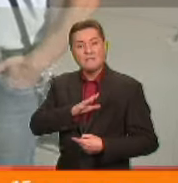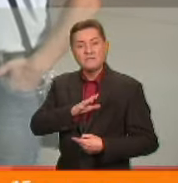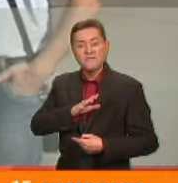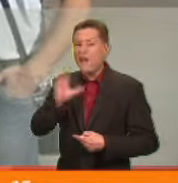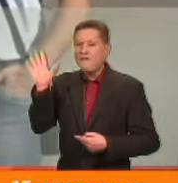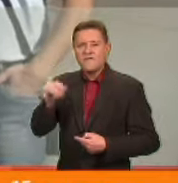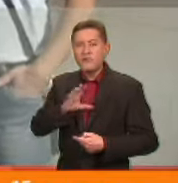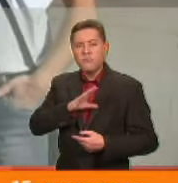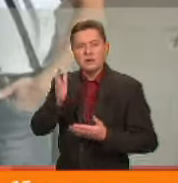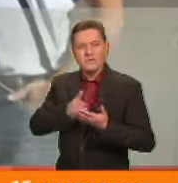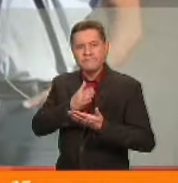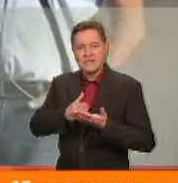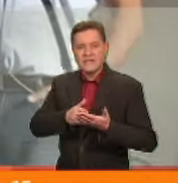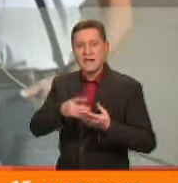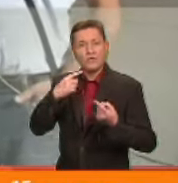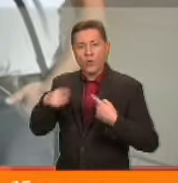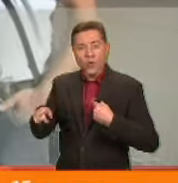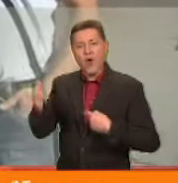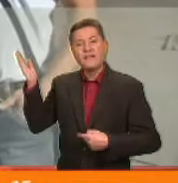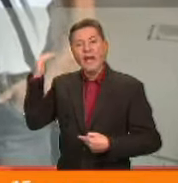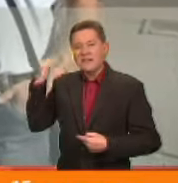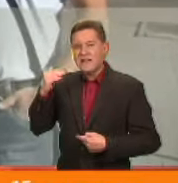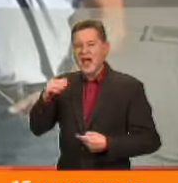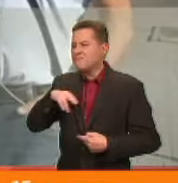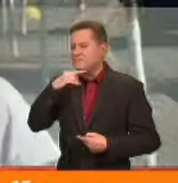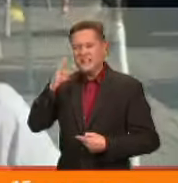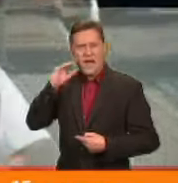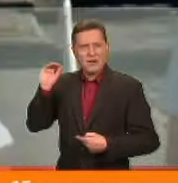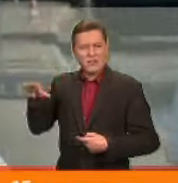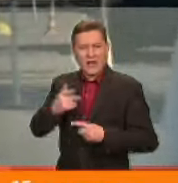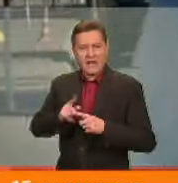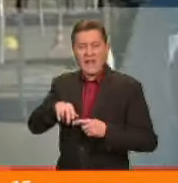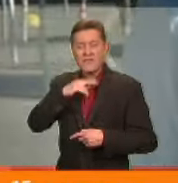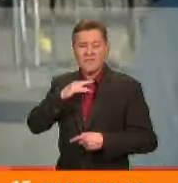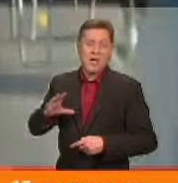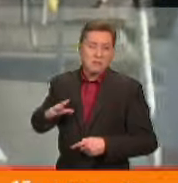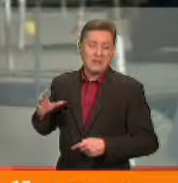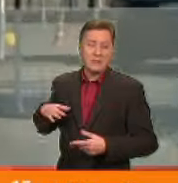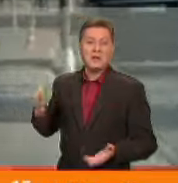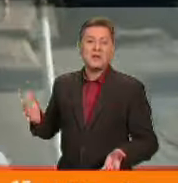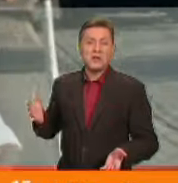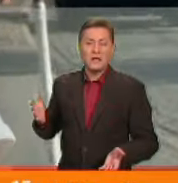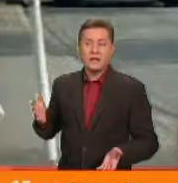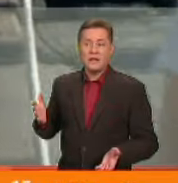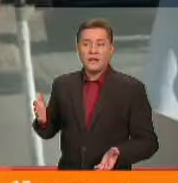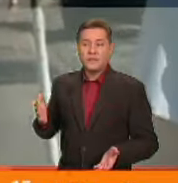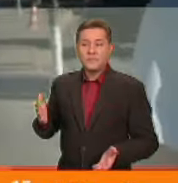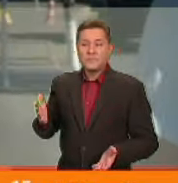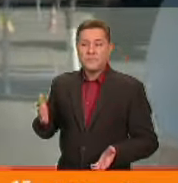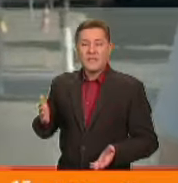Все было другое тогда. Тогда как-то не обращали на это внимания. Было, да было. Но только